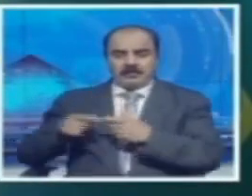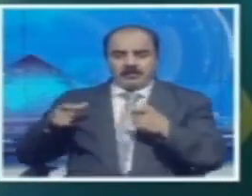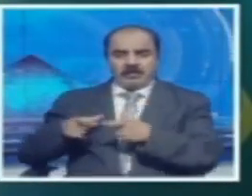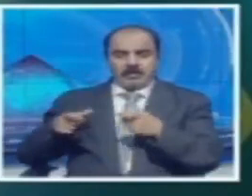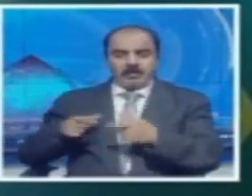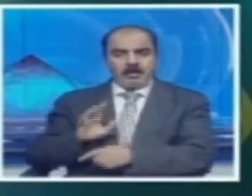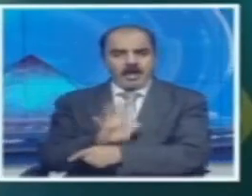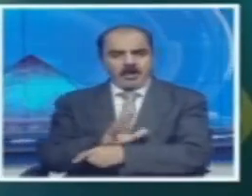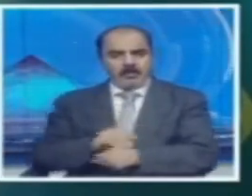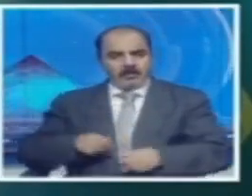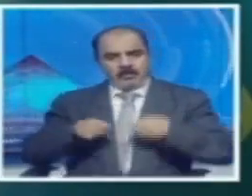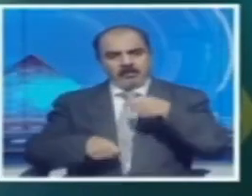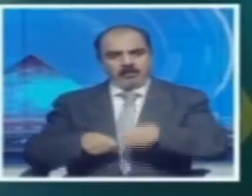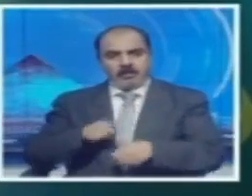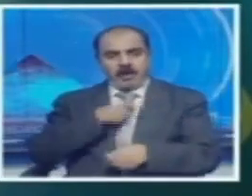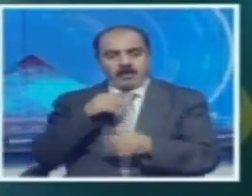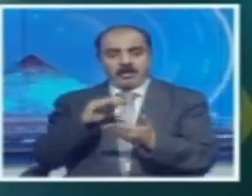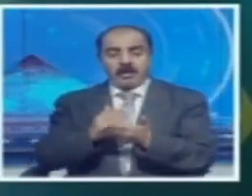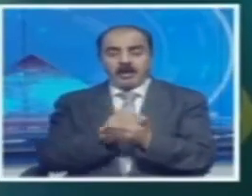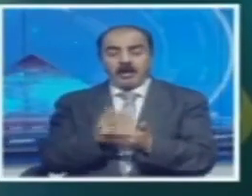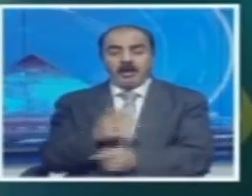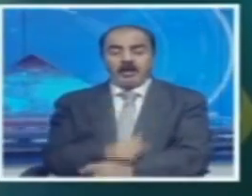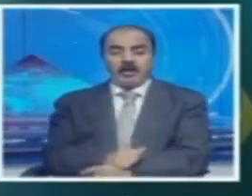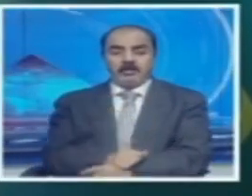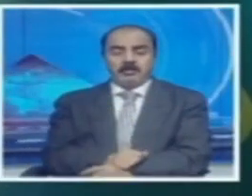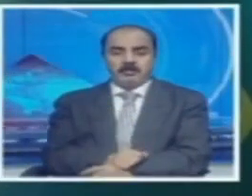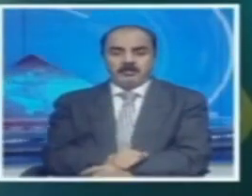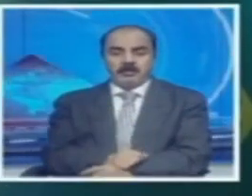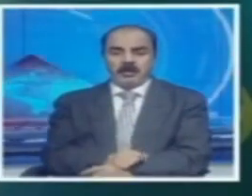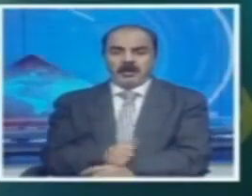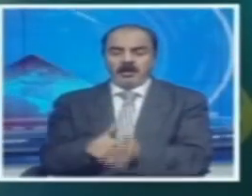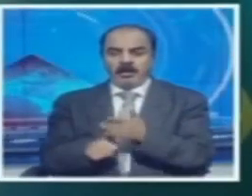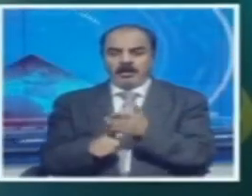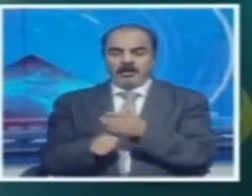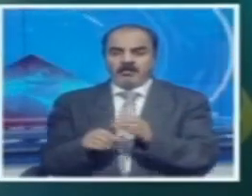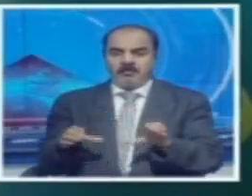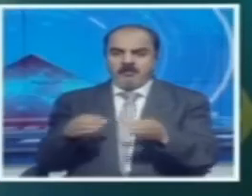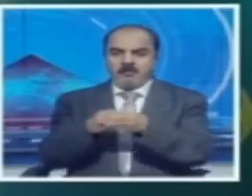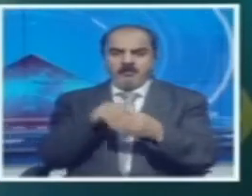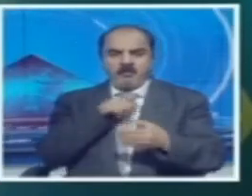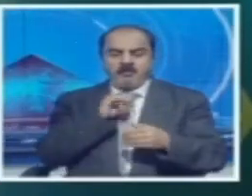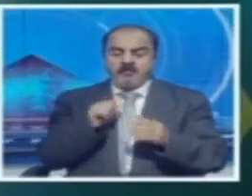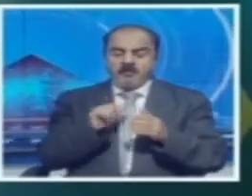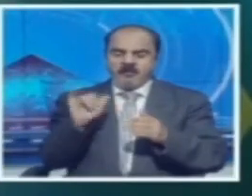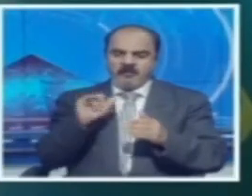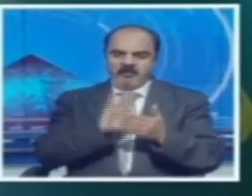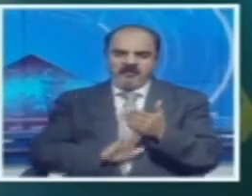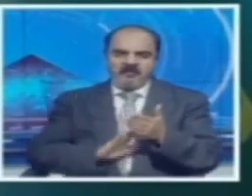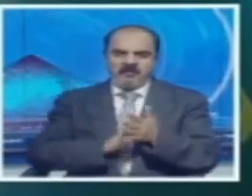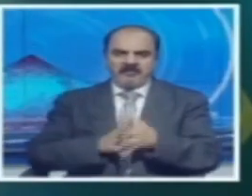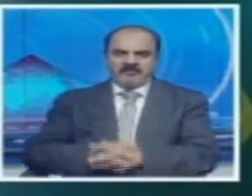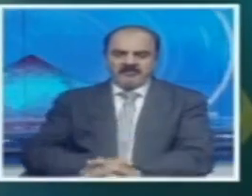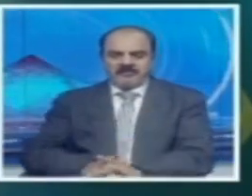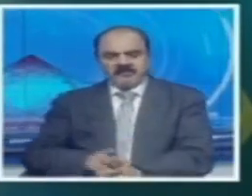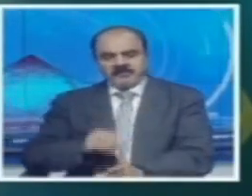لحوافز استثمارية لإشراك القطاع الخاص في أول مجموعة من القطاعات ذات الأولوية، وذلك